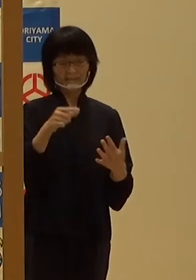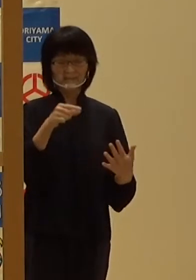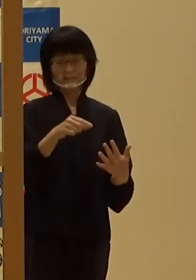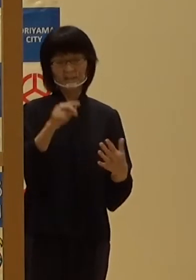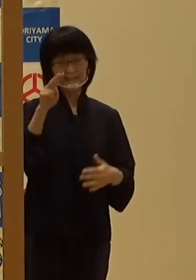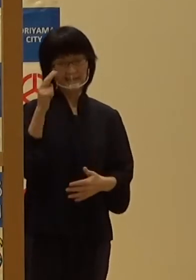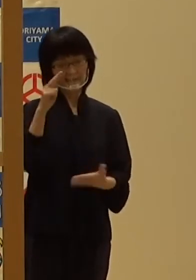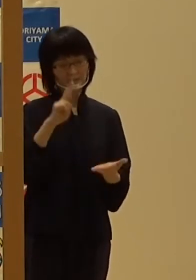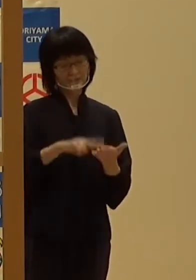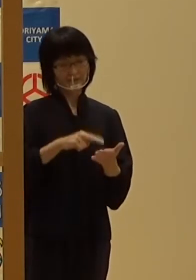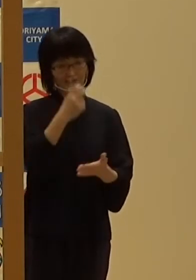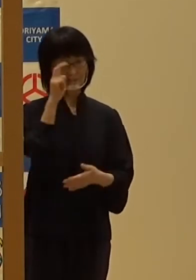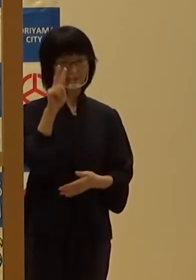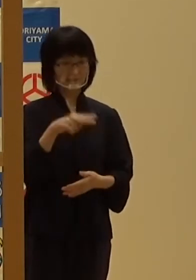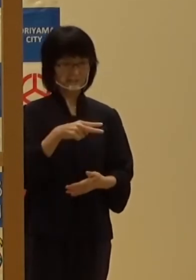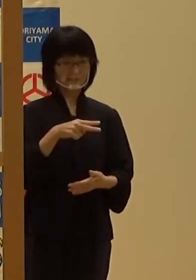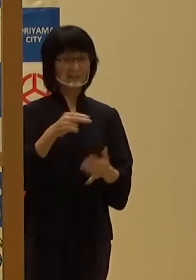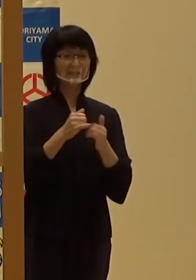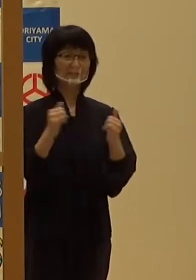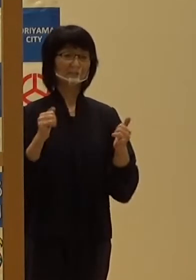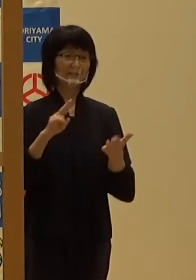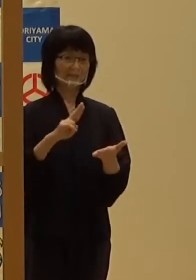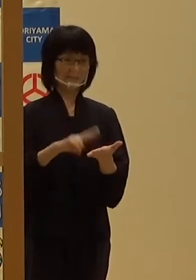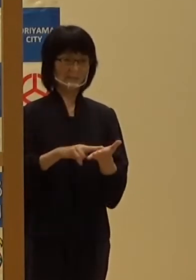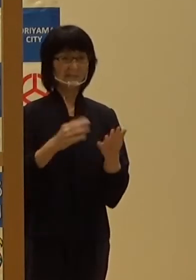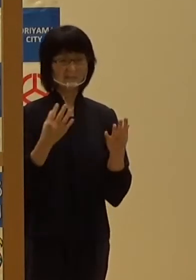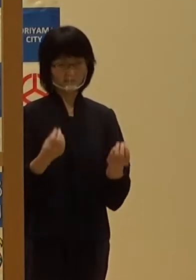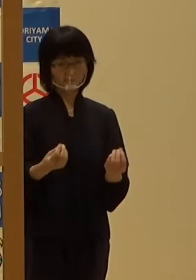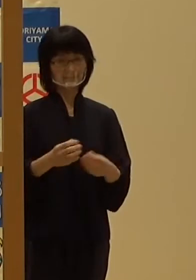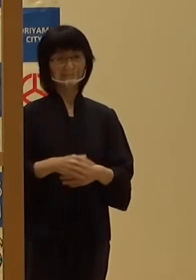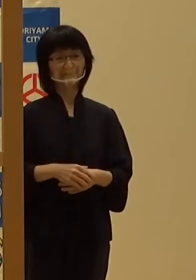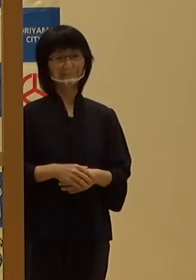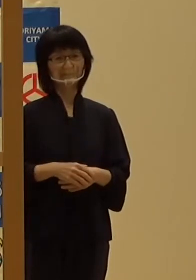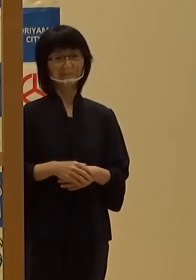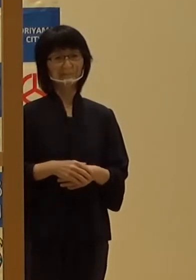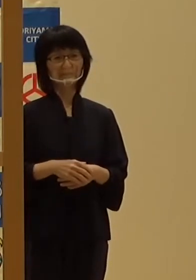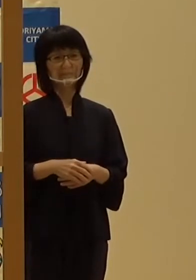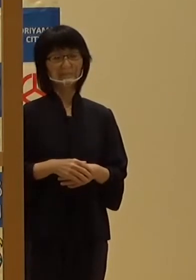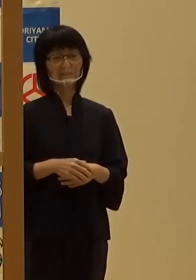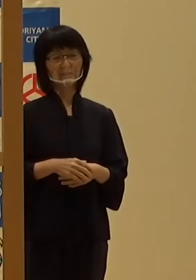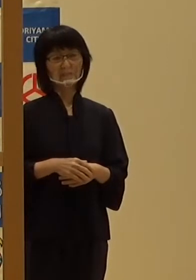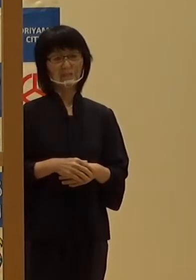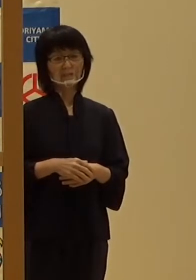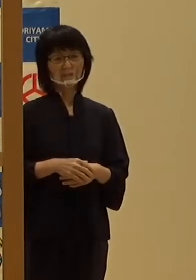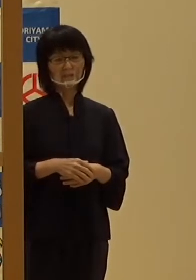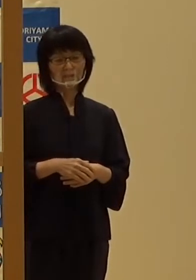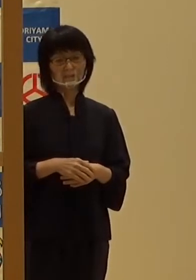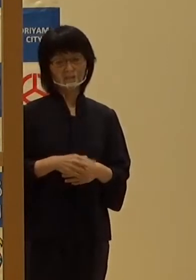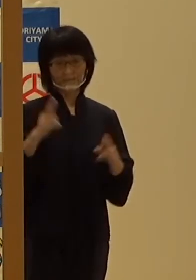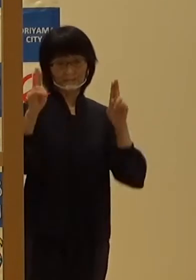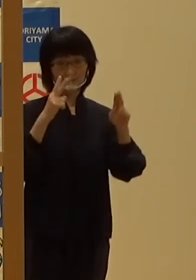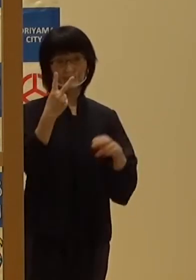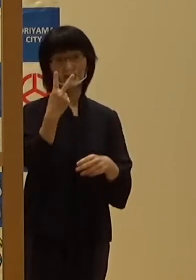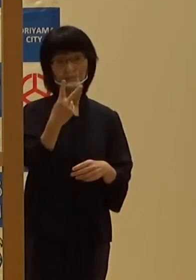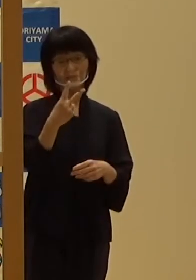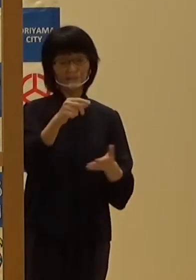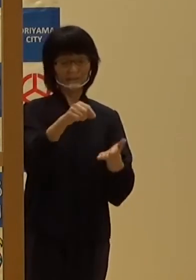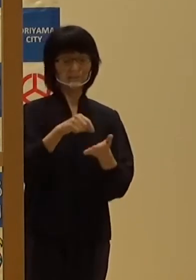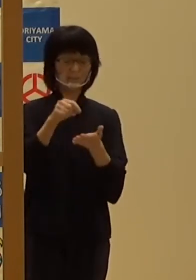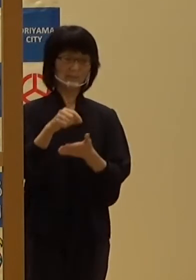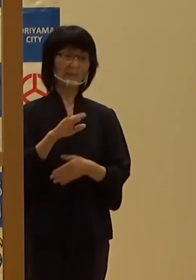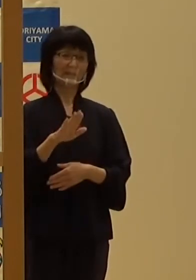定管理者候補とすることといたしました。両社の2社提案をいただきましたが、いずれ